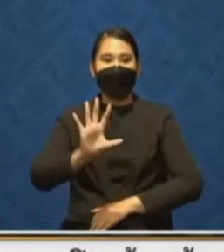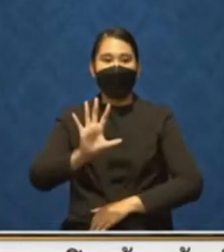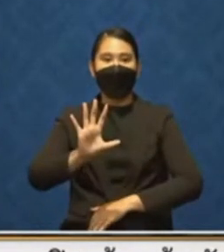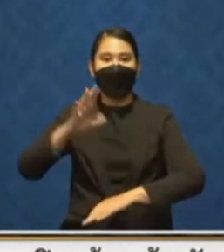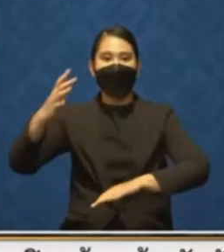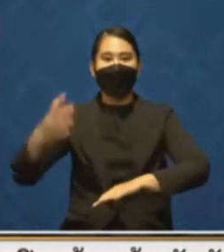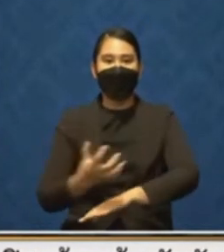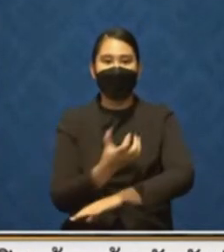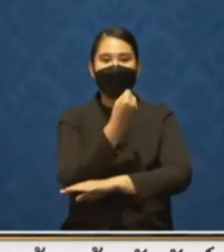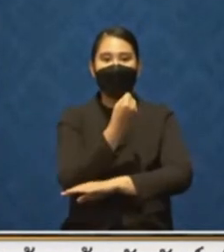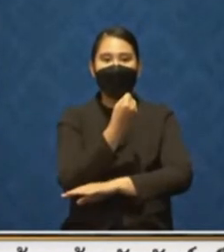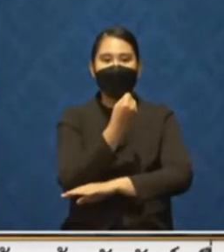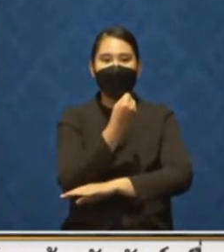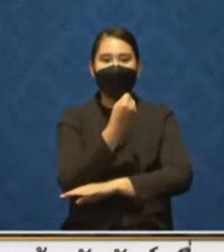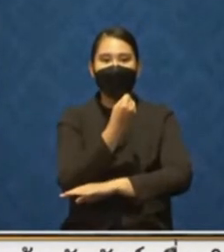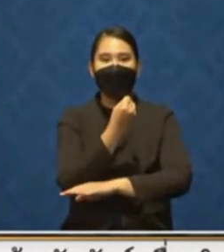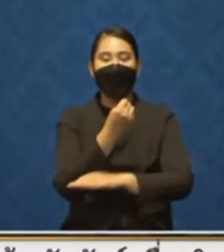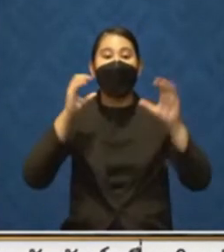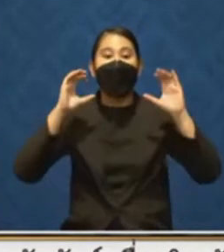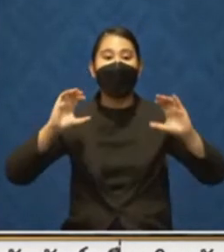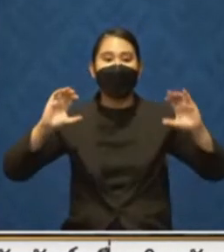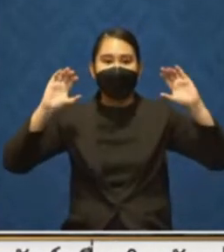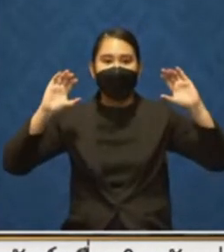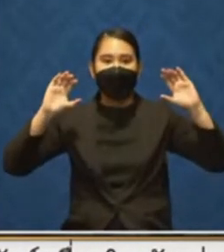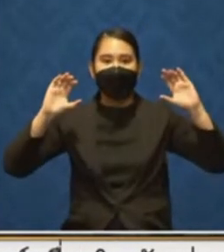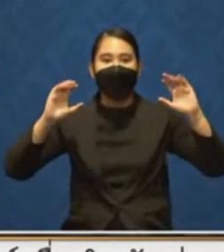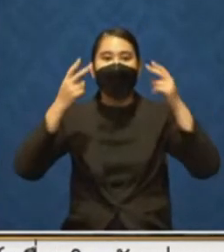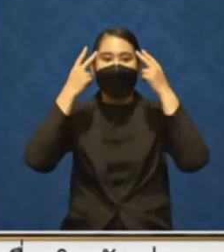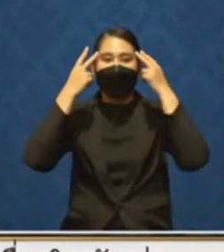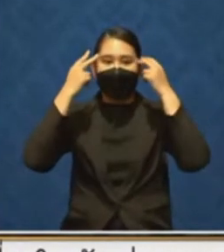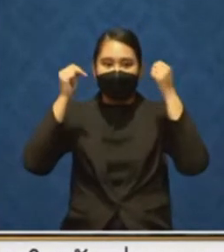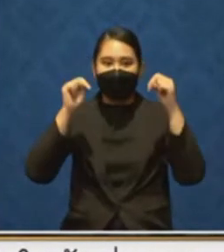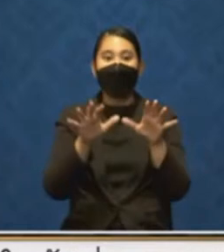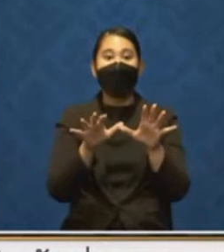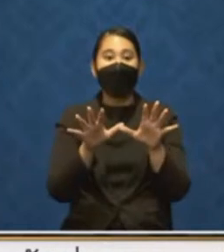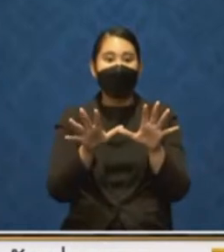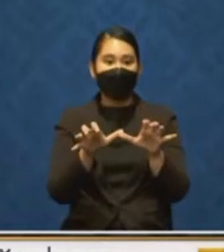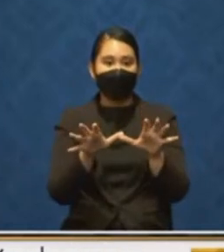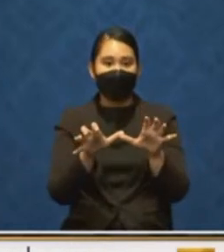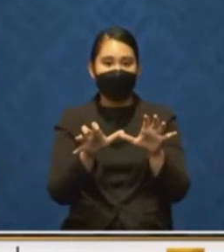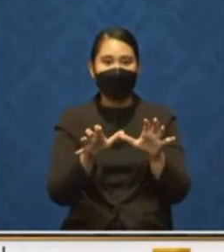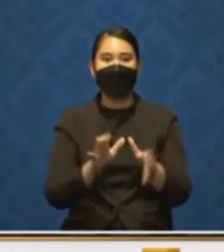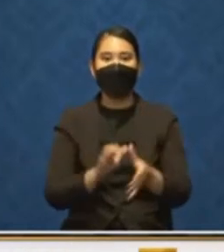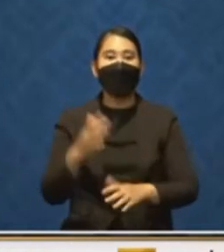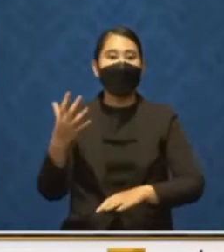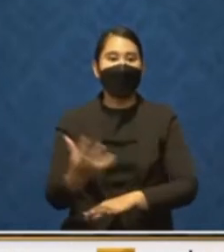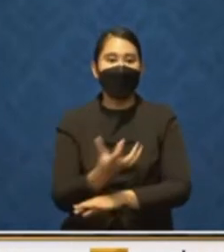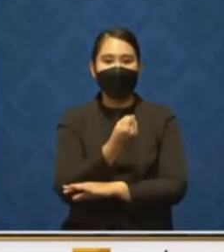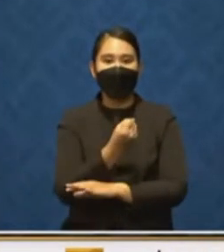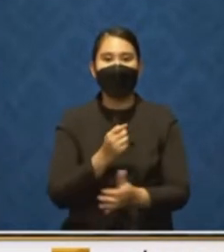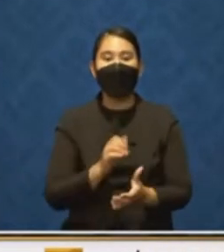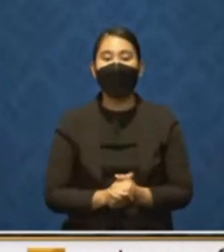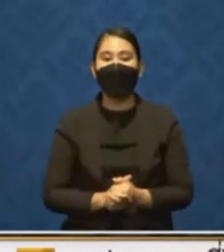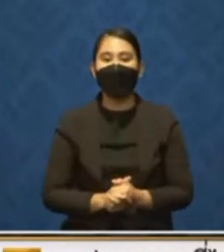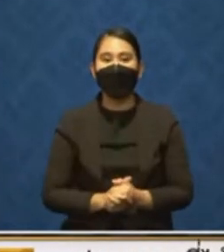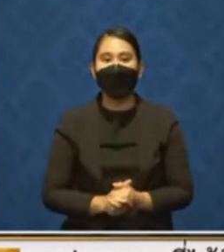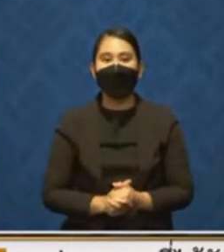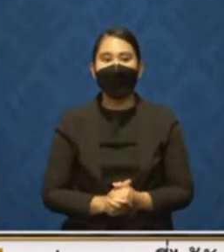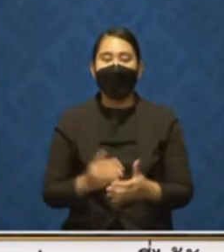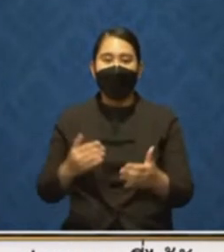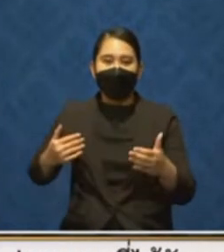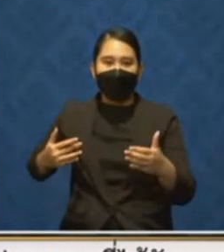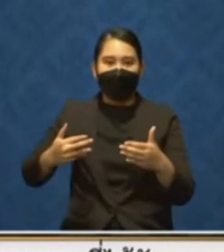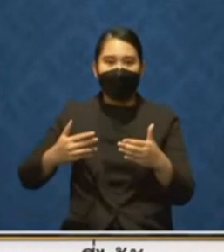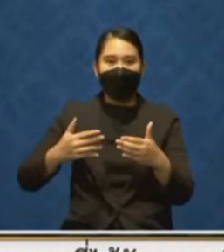รัฐบาลคุณยิ่งลักษณ์ชินวัตรนายกองตรีนะครับณปัจจุบันก็อาจปีเต็ม